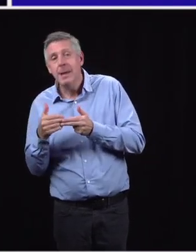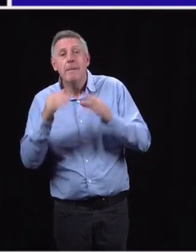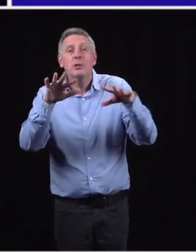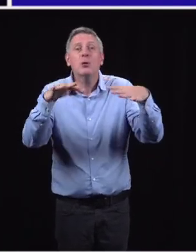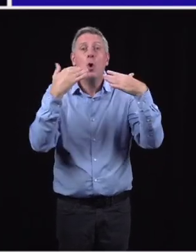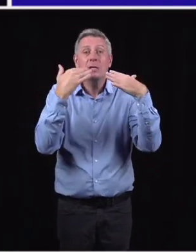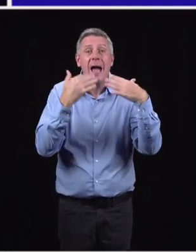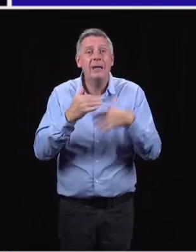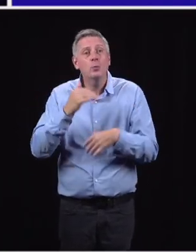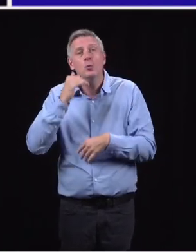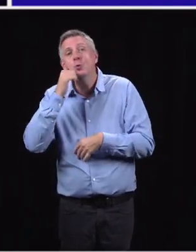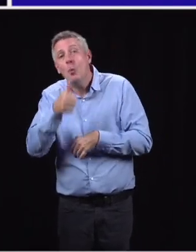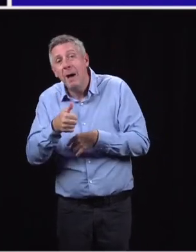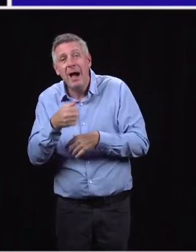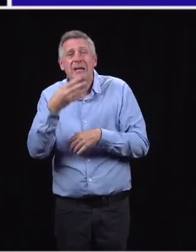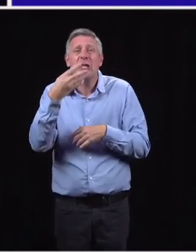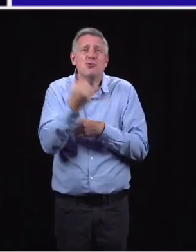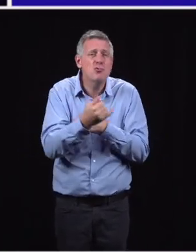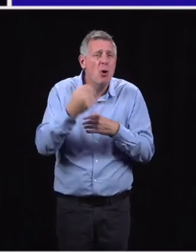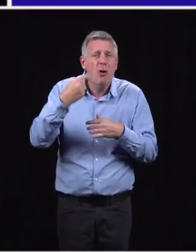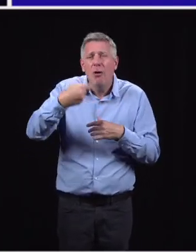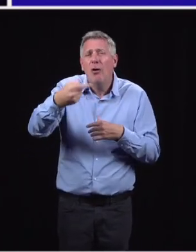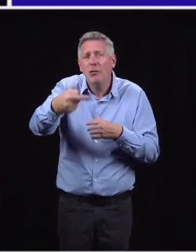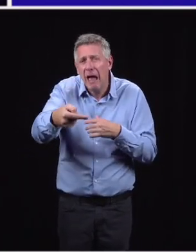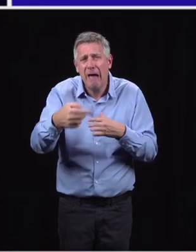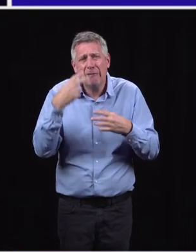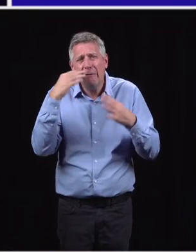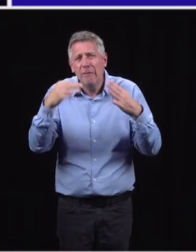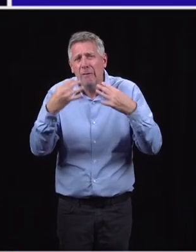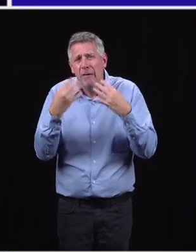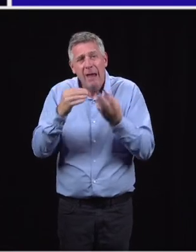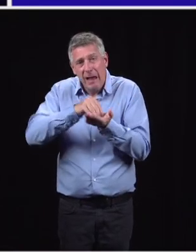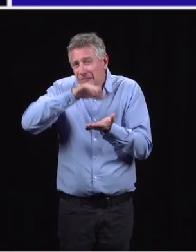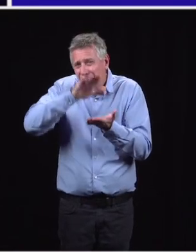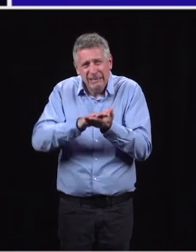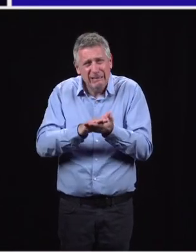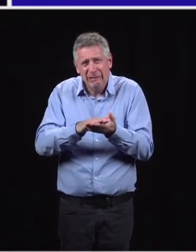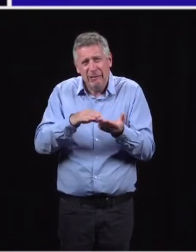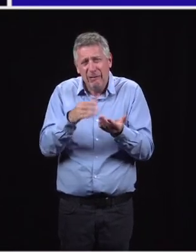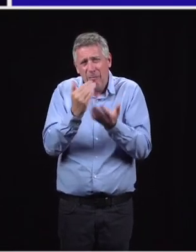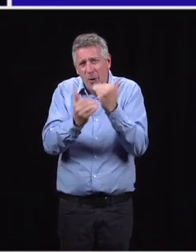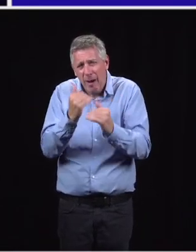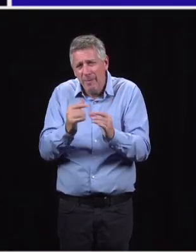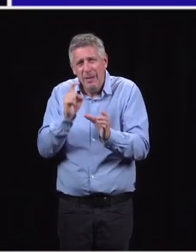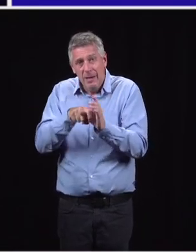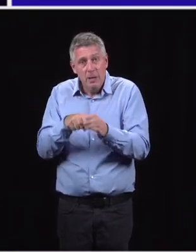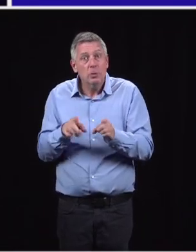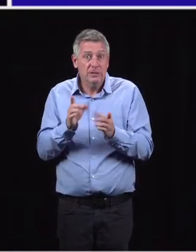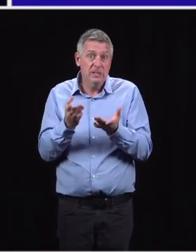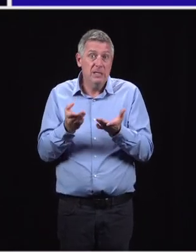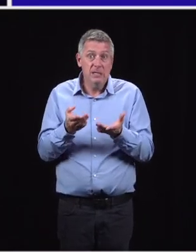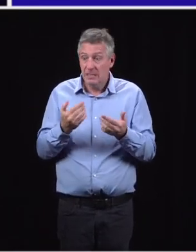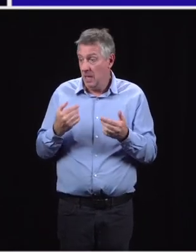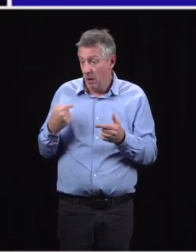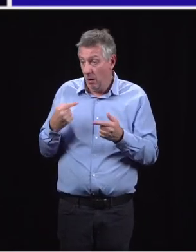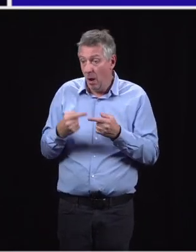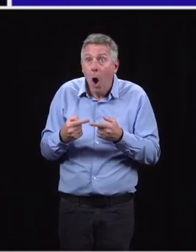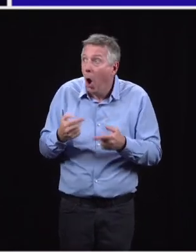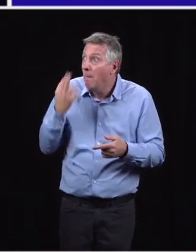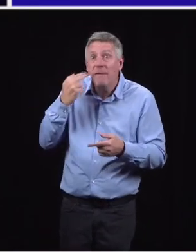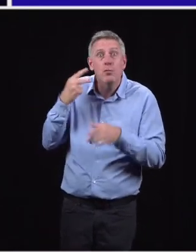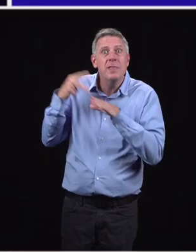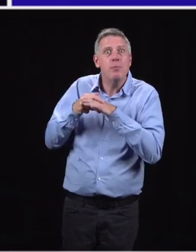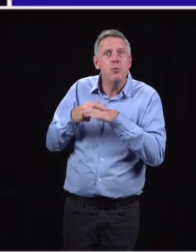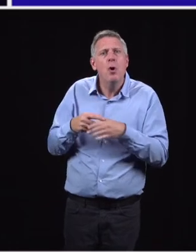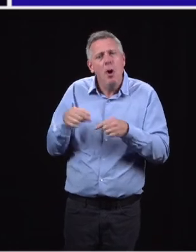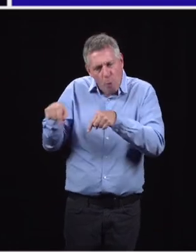regardez peut-être demain dans 4 jours dans 5 jours n'hésitez pas à vous inscrire c'est un programme qui est aussi disponible en replay donc si vous nous rejoignez en cours de route il y a aucun problème